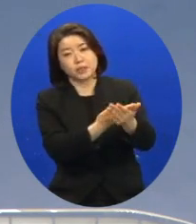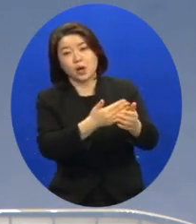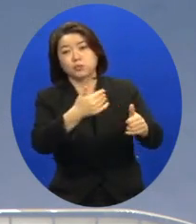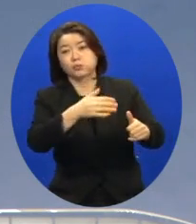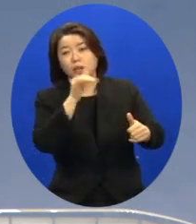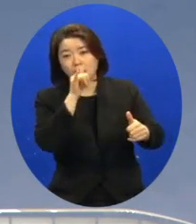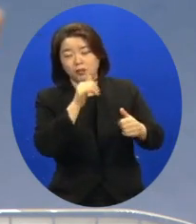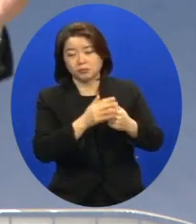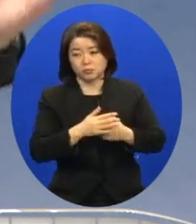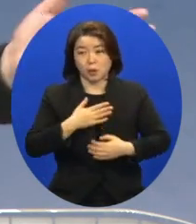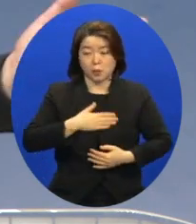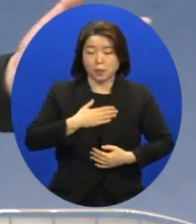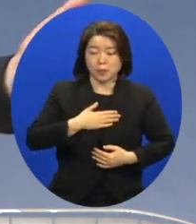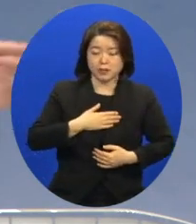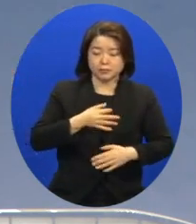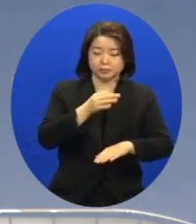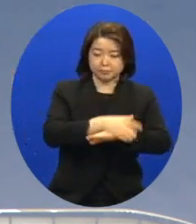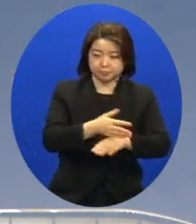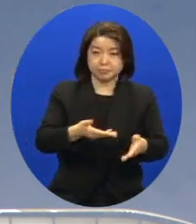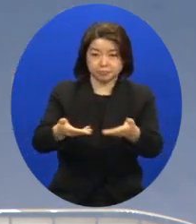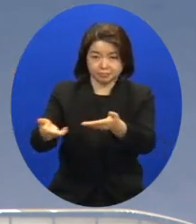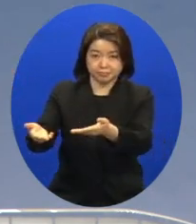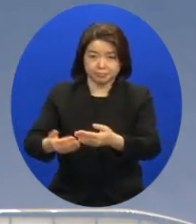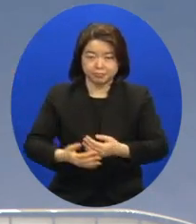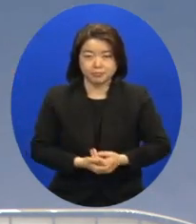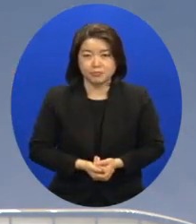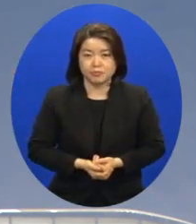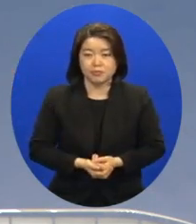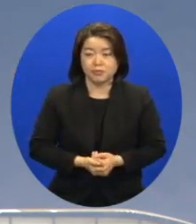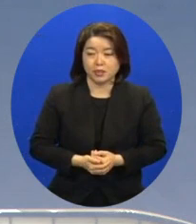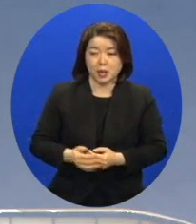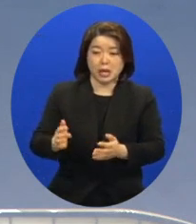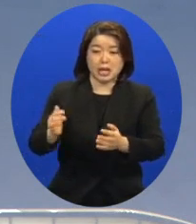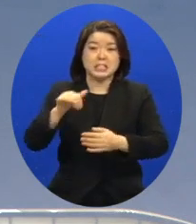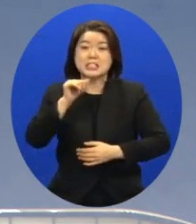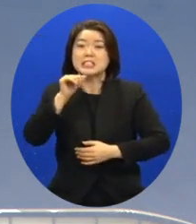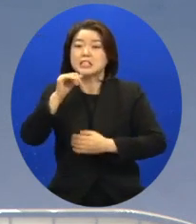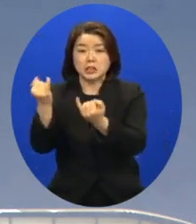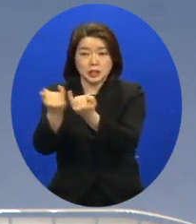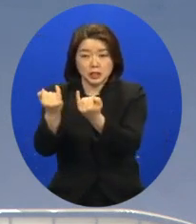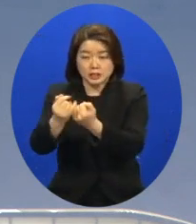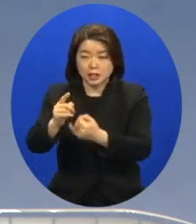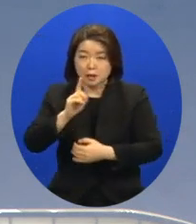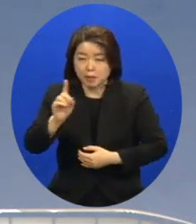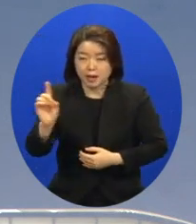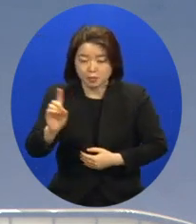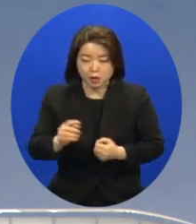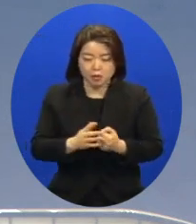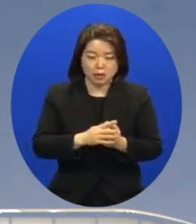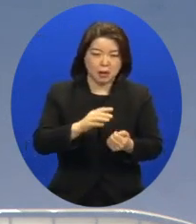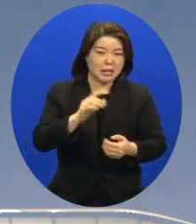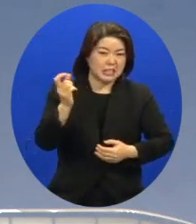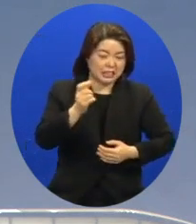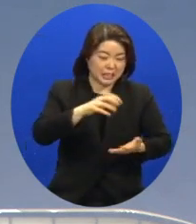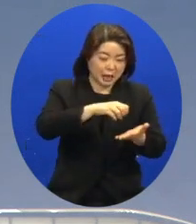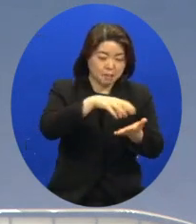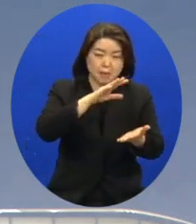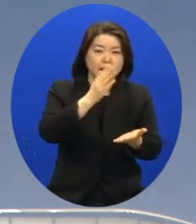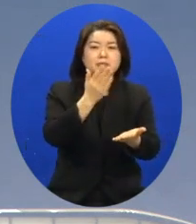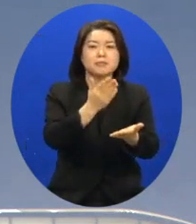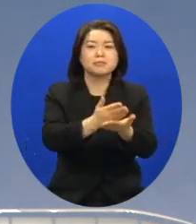그래서 그렇게 하시자고 제가 사드리겠다고 그랬는데 그분이 하는 이야기가 베이글은 말고